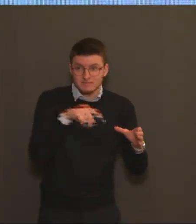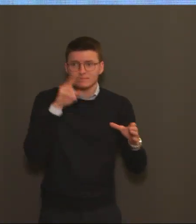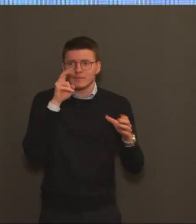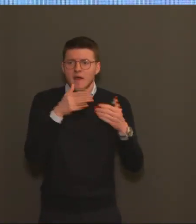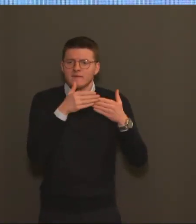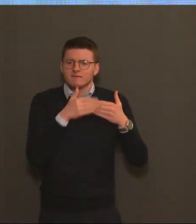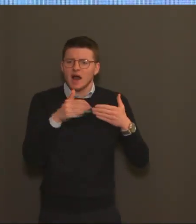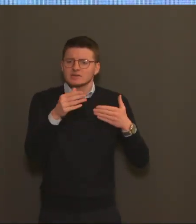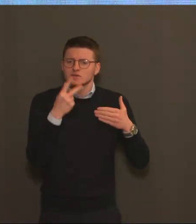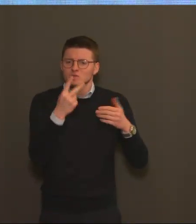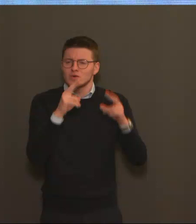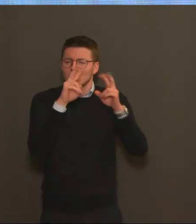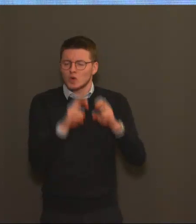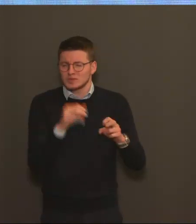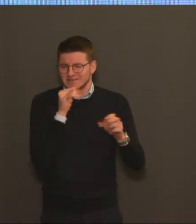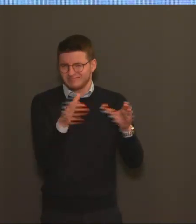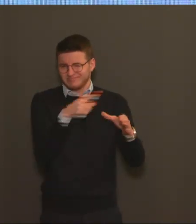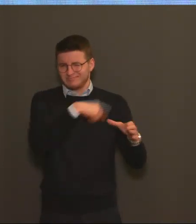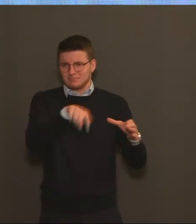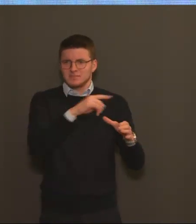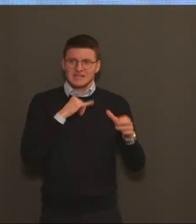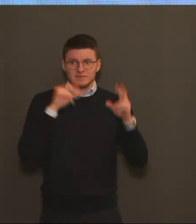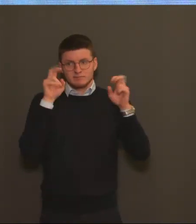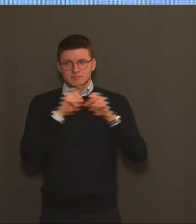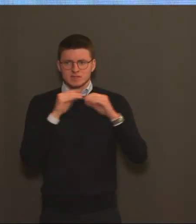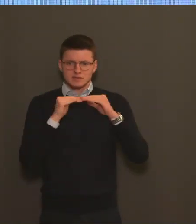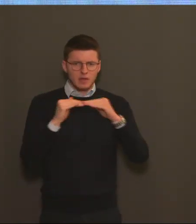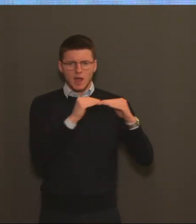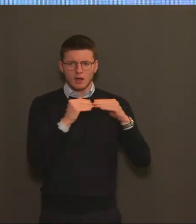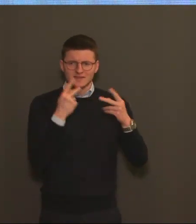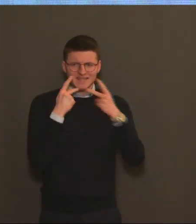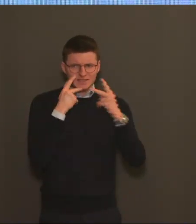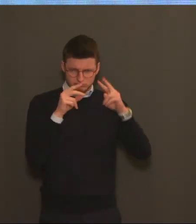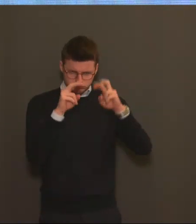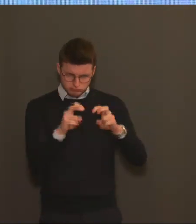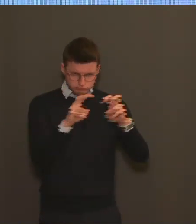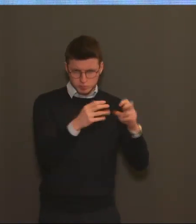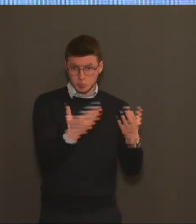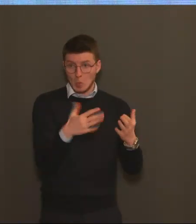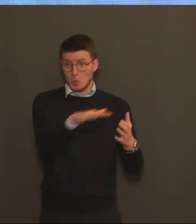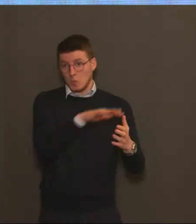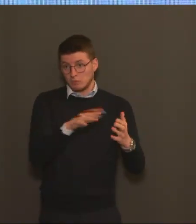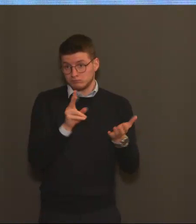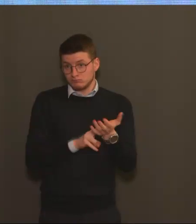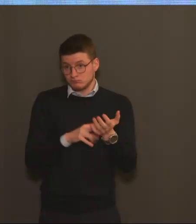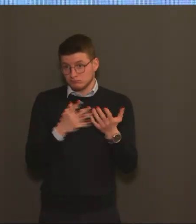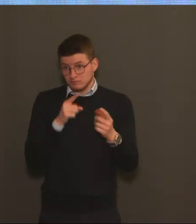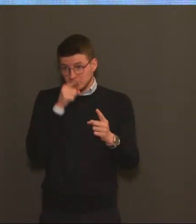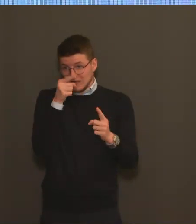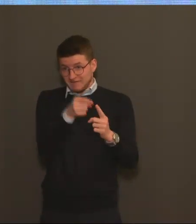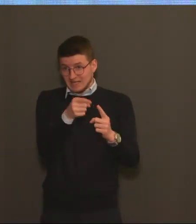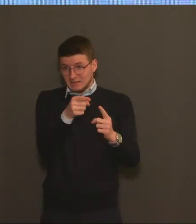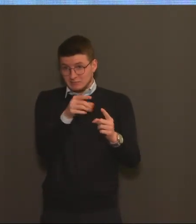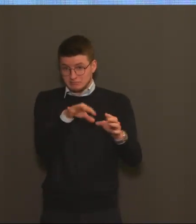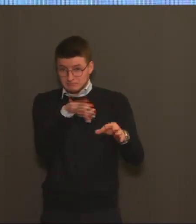worden gebeurd met gestandaardiseerde testen die specifiek gevalideerd zijn voor detectie van antistoffen tegen het